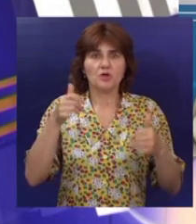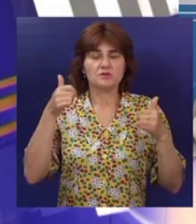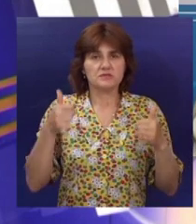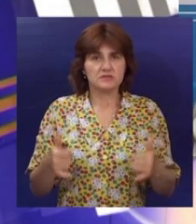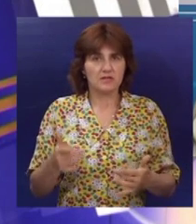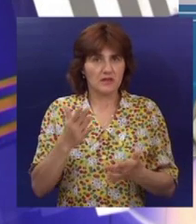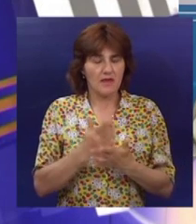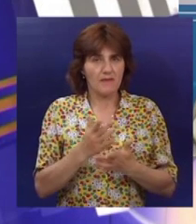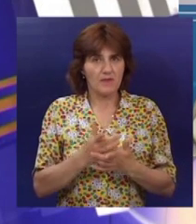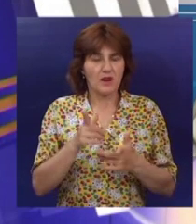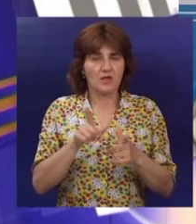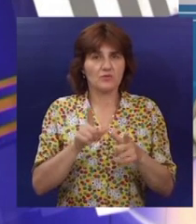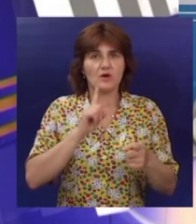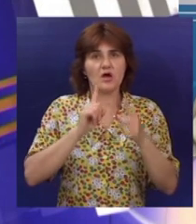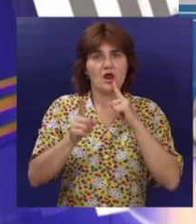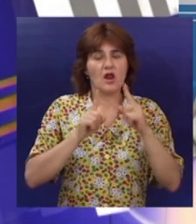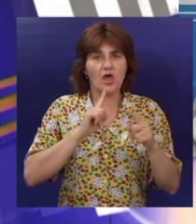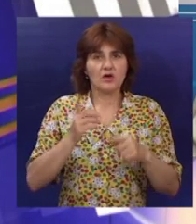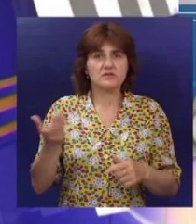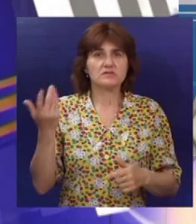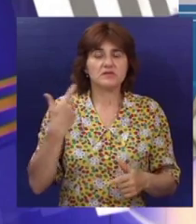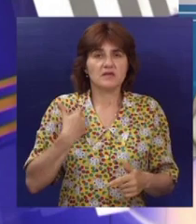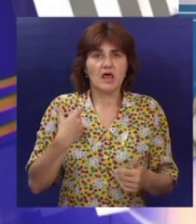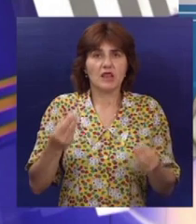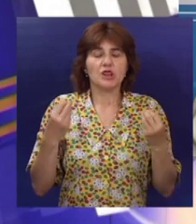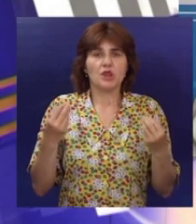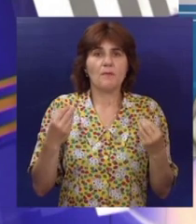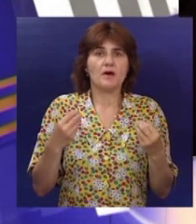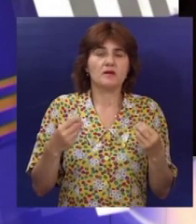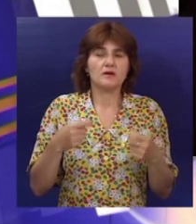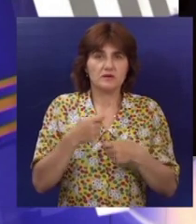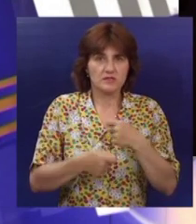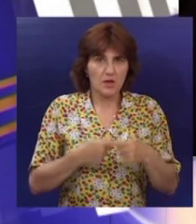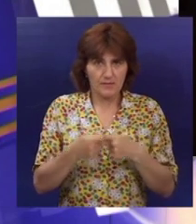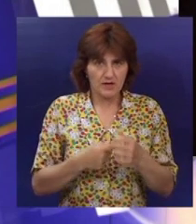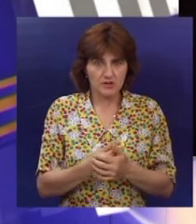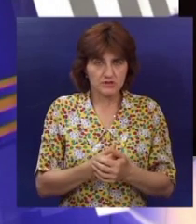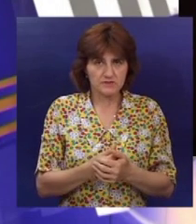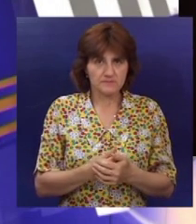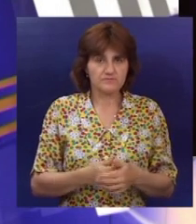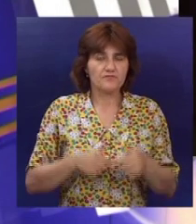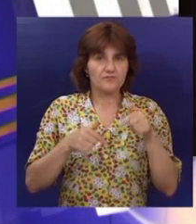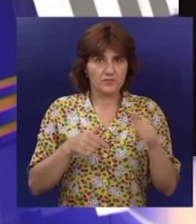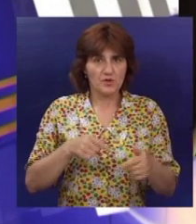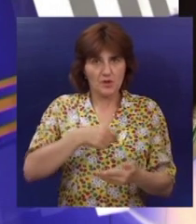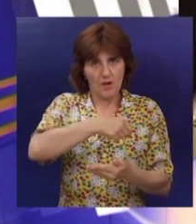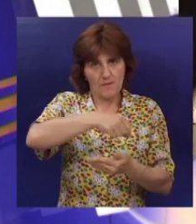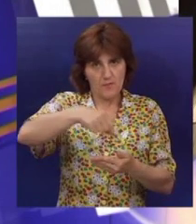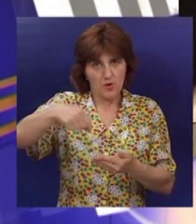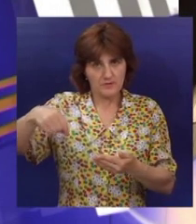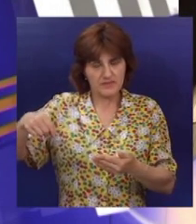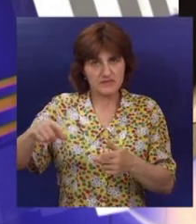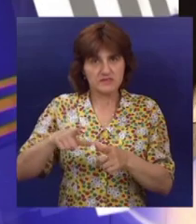sada učestvovale u lokalnoj vlasti i dali svoj, da kažem, dobar doprinos. Kako je rečeno nakon potpisivanja,